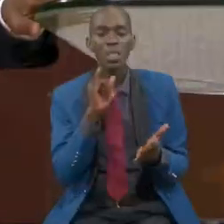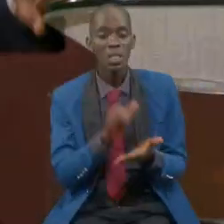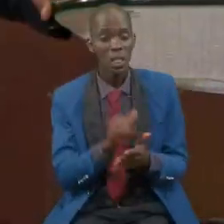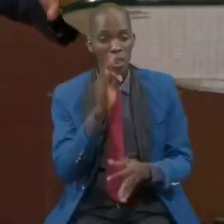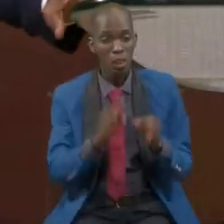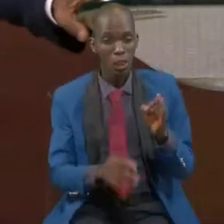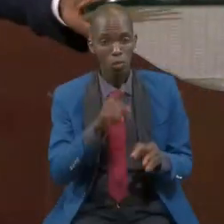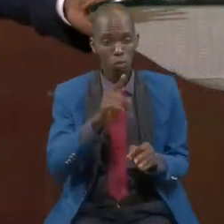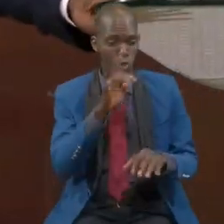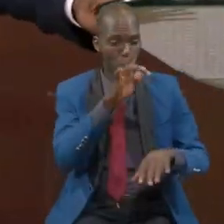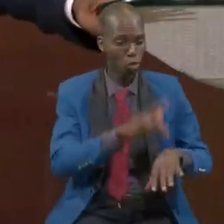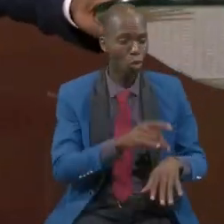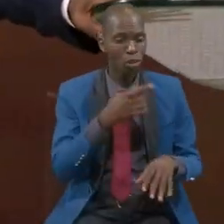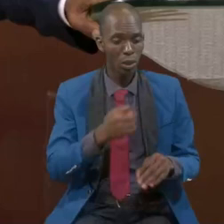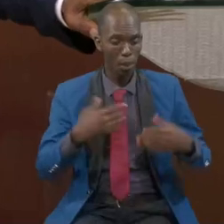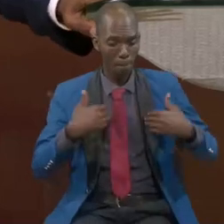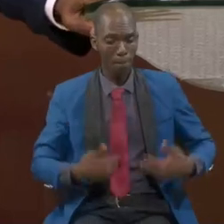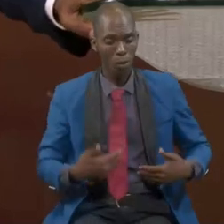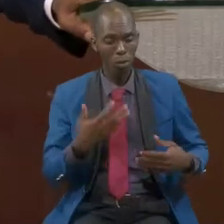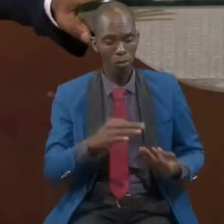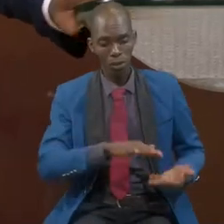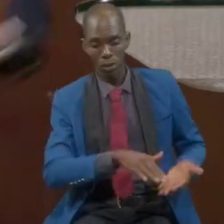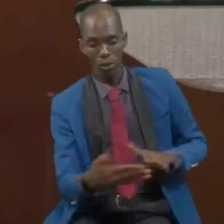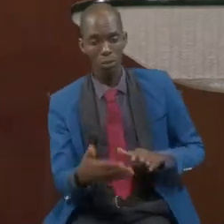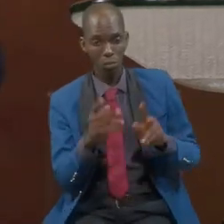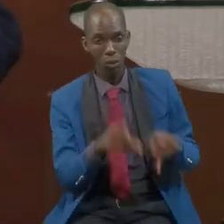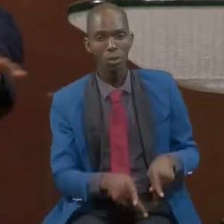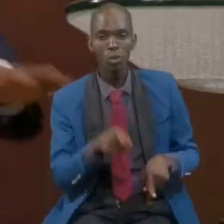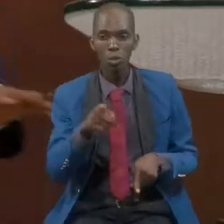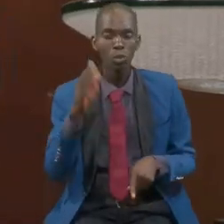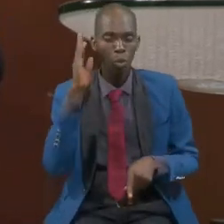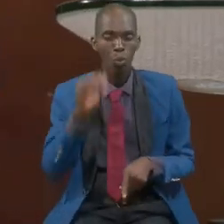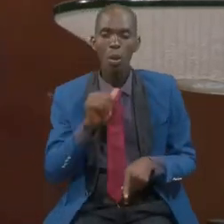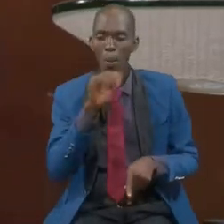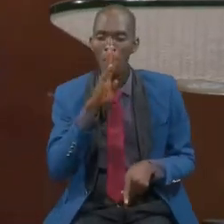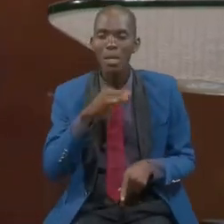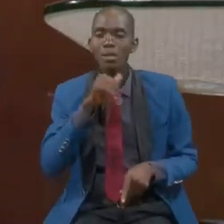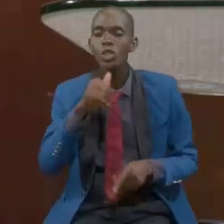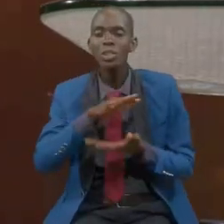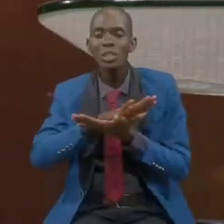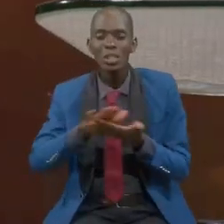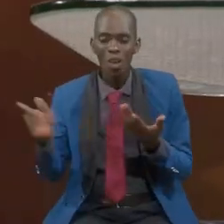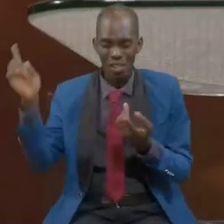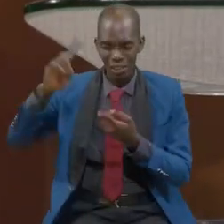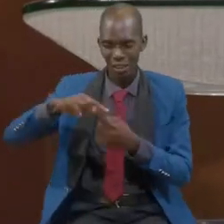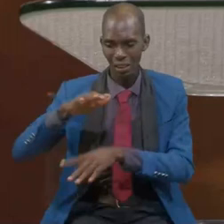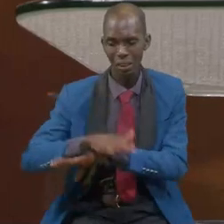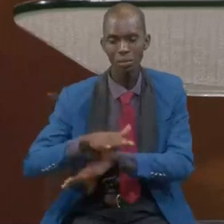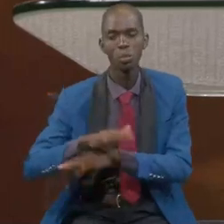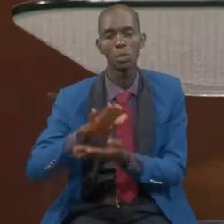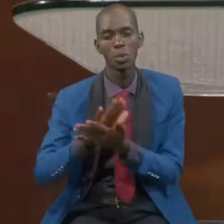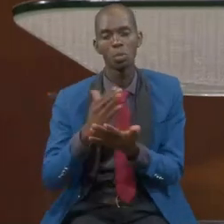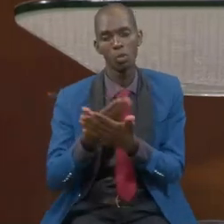répand le sang. Le fait que quand on touche un mort, on reste